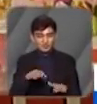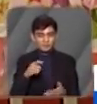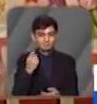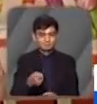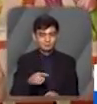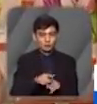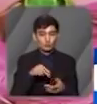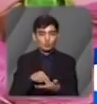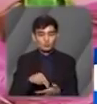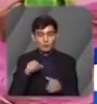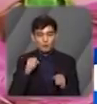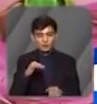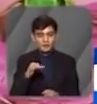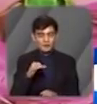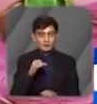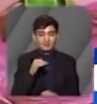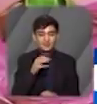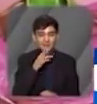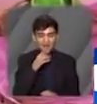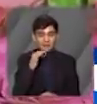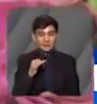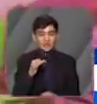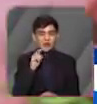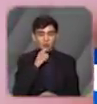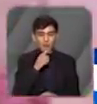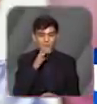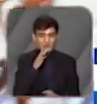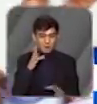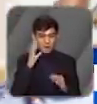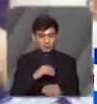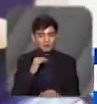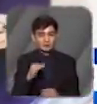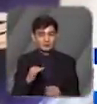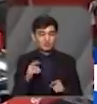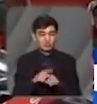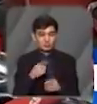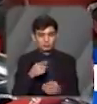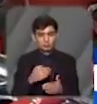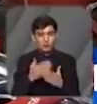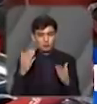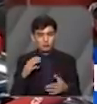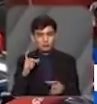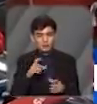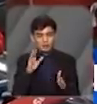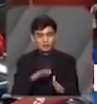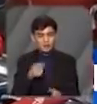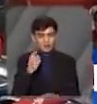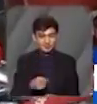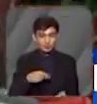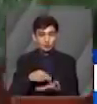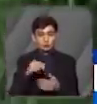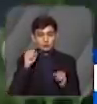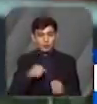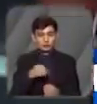сатып алушылардың қаржысы мен уақытын үнемдеуге арналады. Мереке күндері ең жоғары сұранысқа өнімдерді арзан бағаға сатып